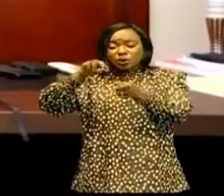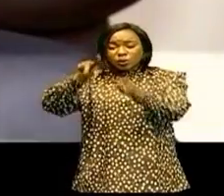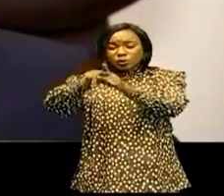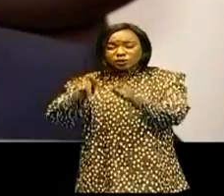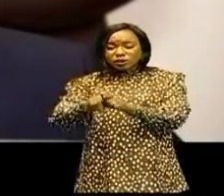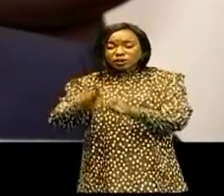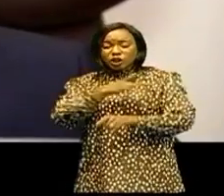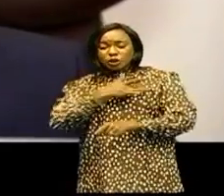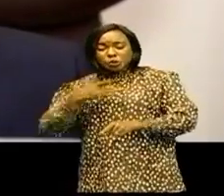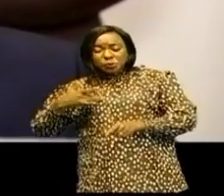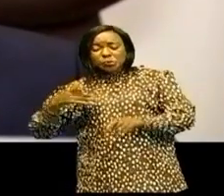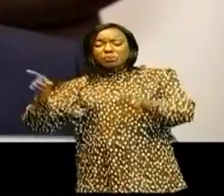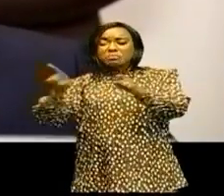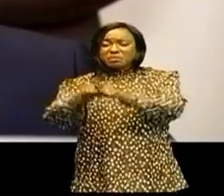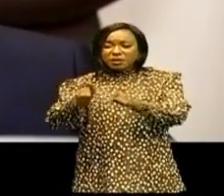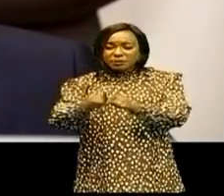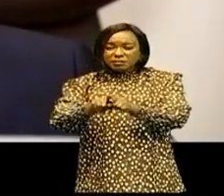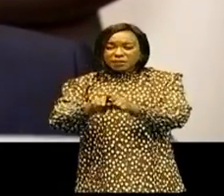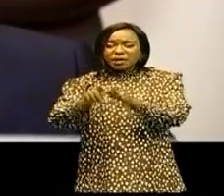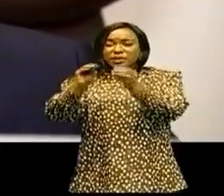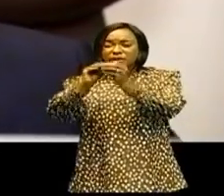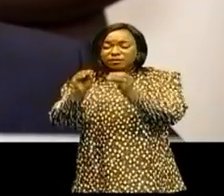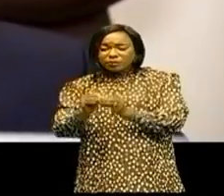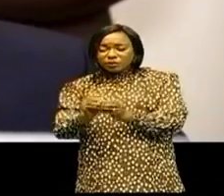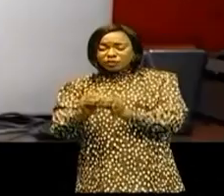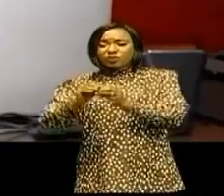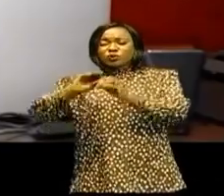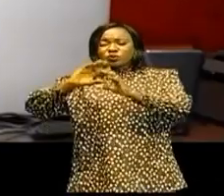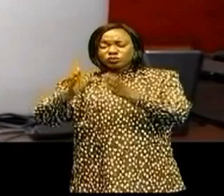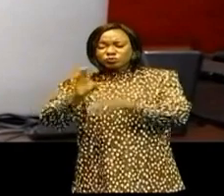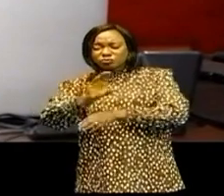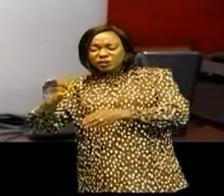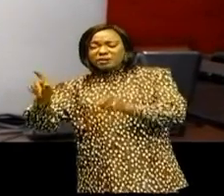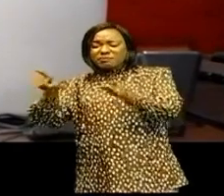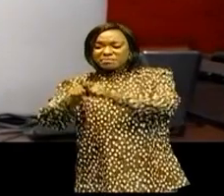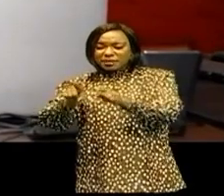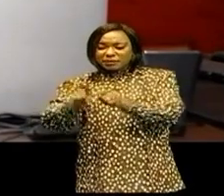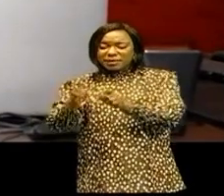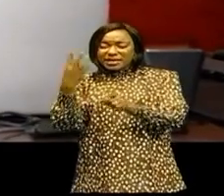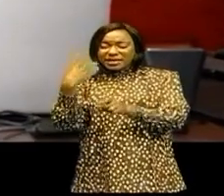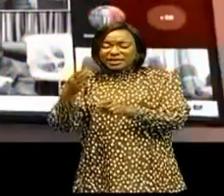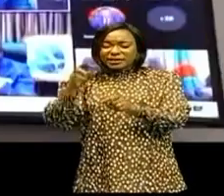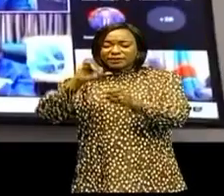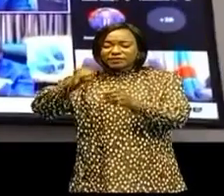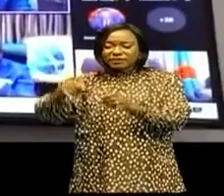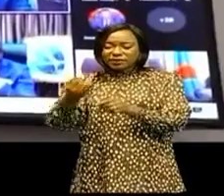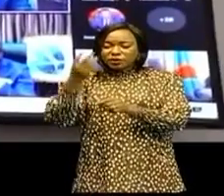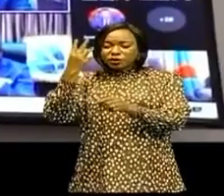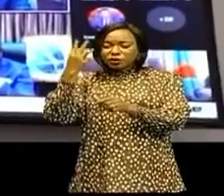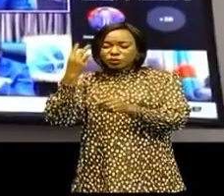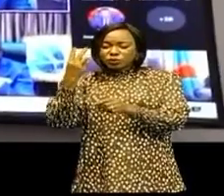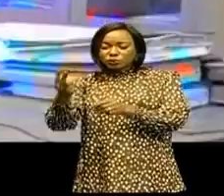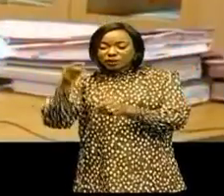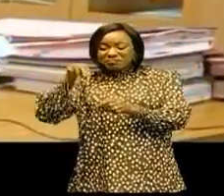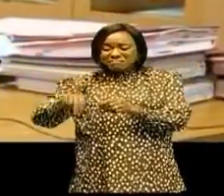surnom, post-nom, matricule, d'impact de 4,3 milliards de francs congolais.